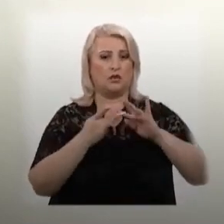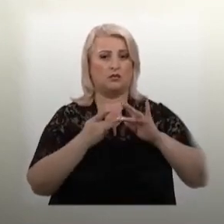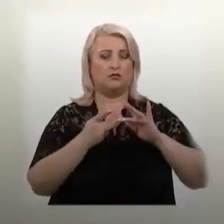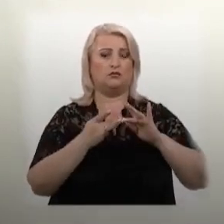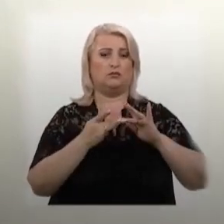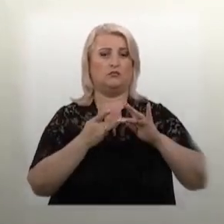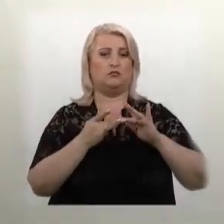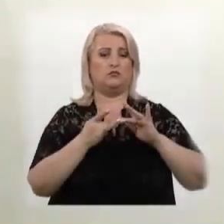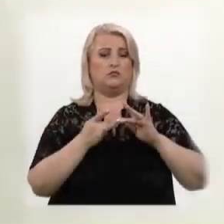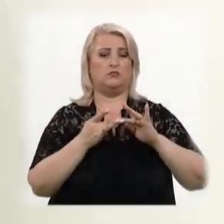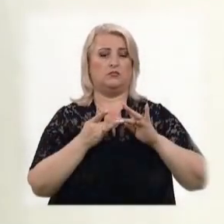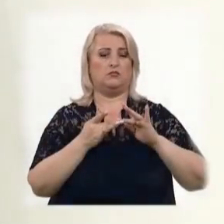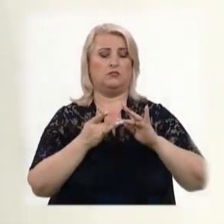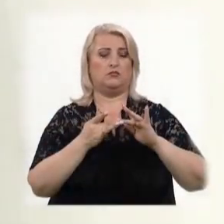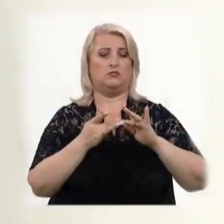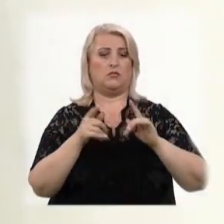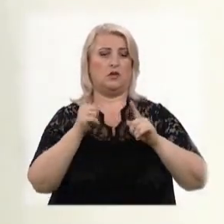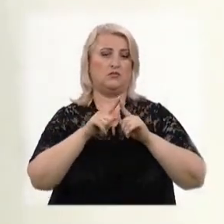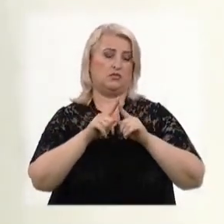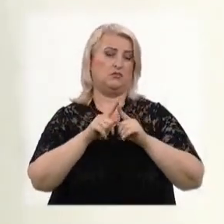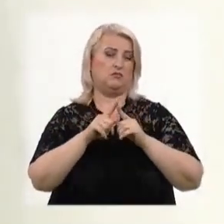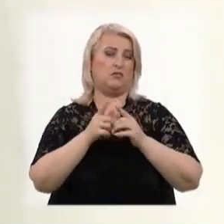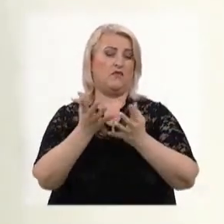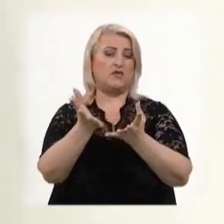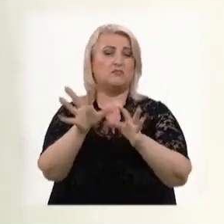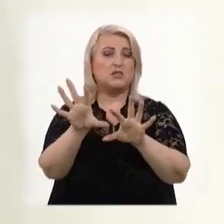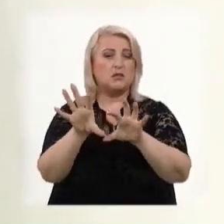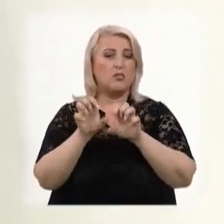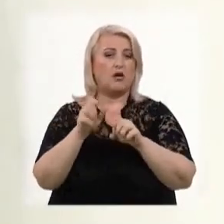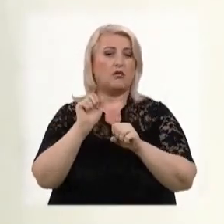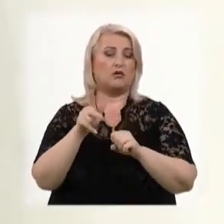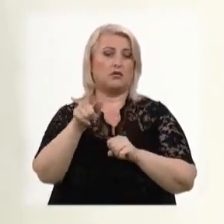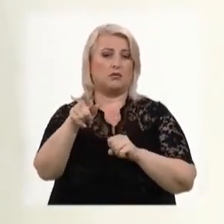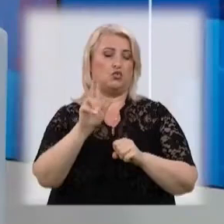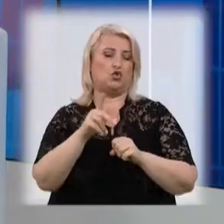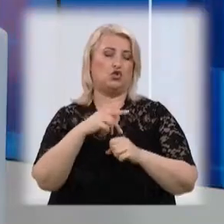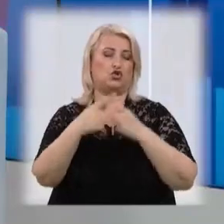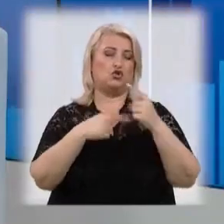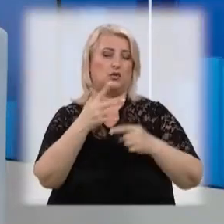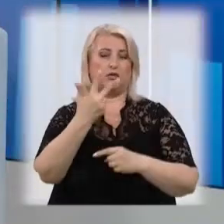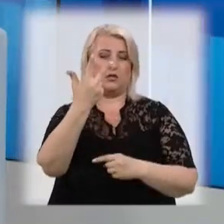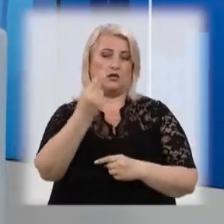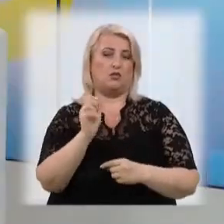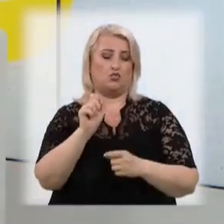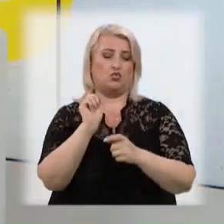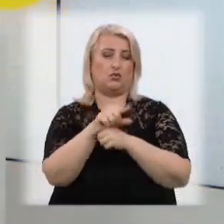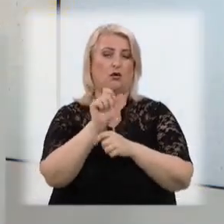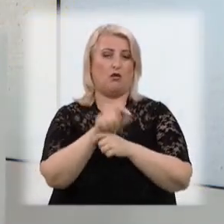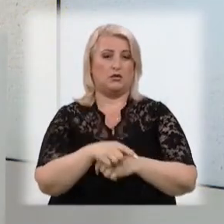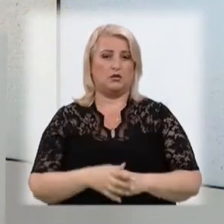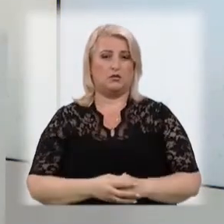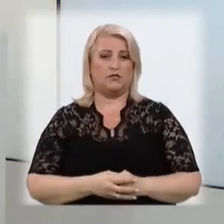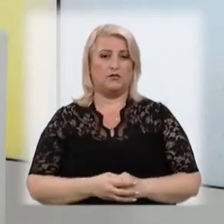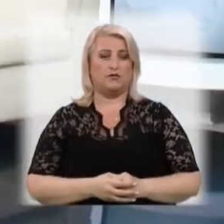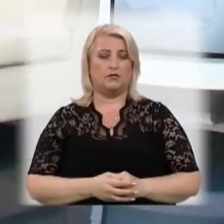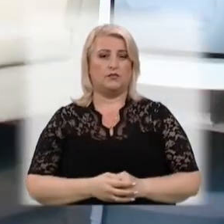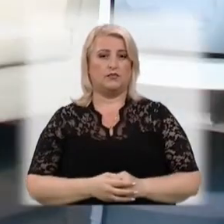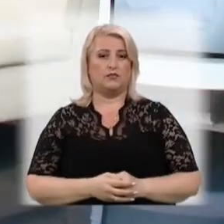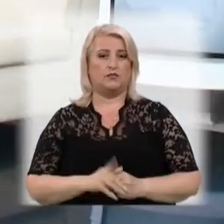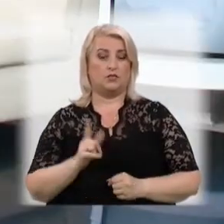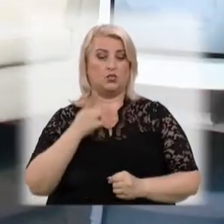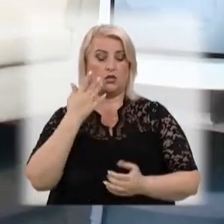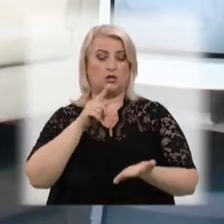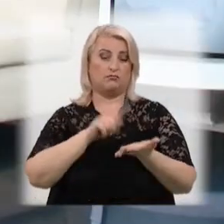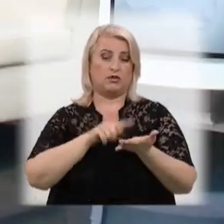te identifica ca un tip de comportament și el știe că peste trei zile toți faci comandă de ce Pentru că dau de tine sunt făcute ca